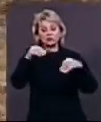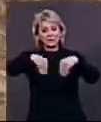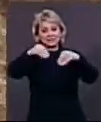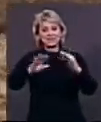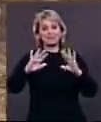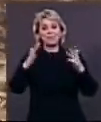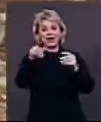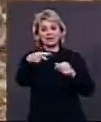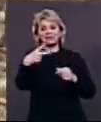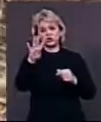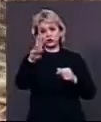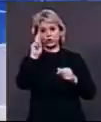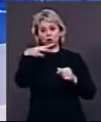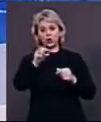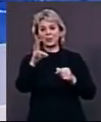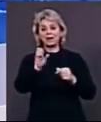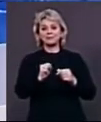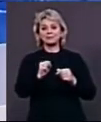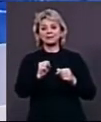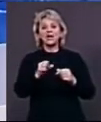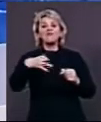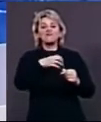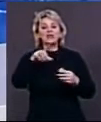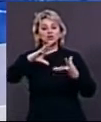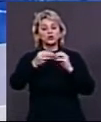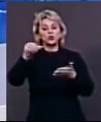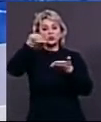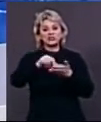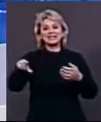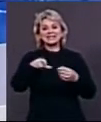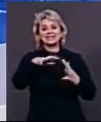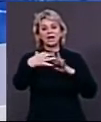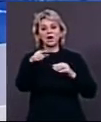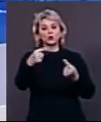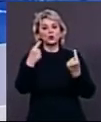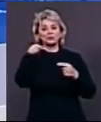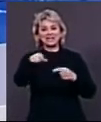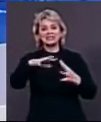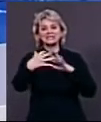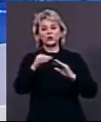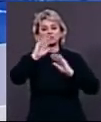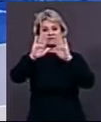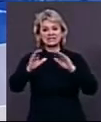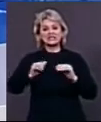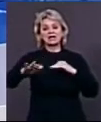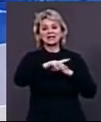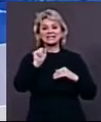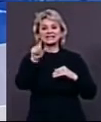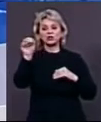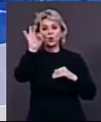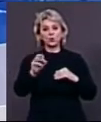парке 24 клена. Важные итоги участия донских аграриев в крупнейшей сельхозвыставке страны